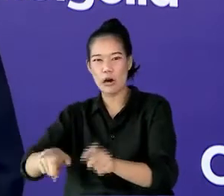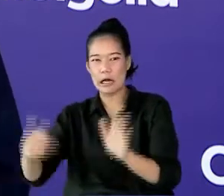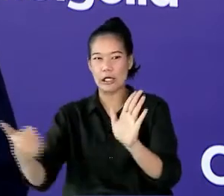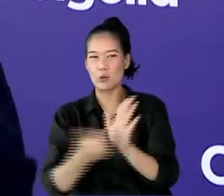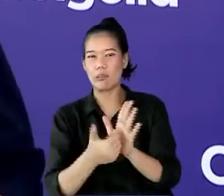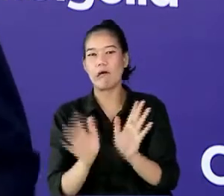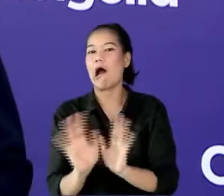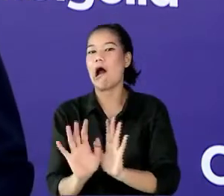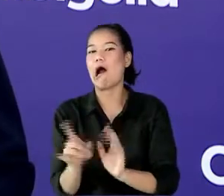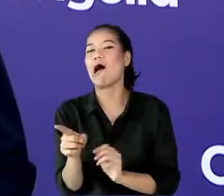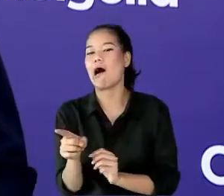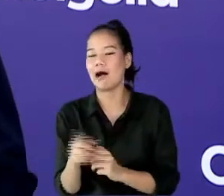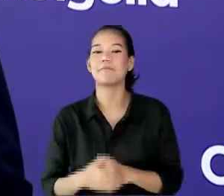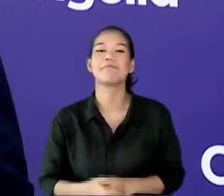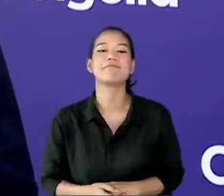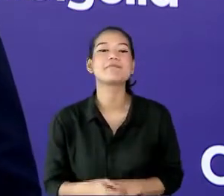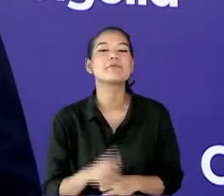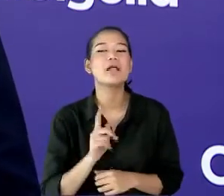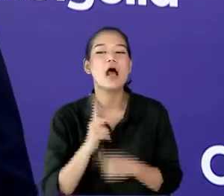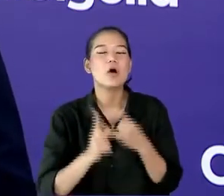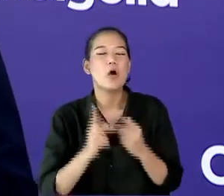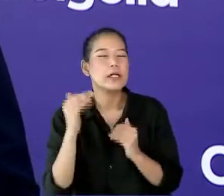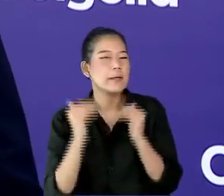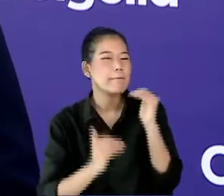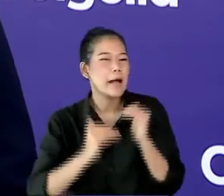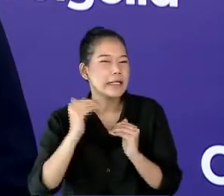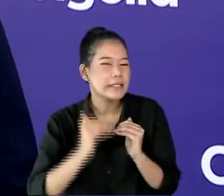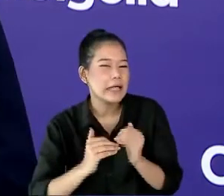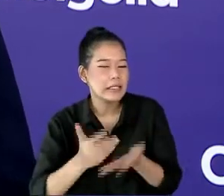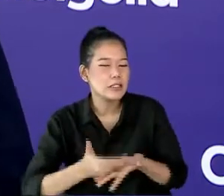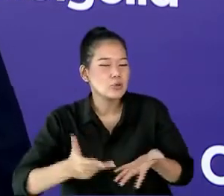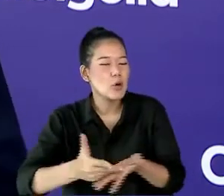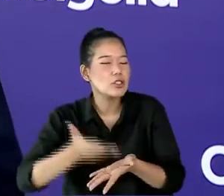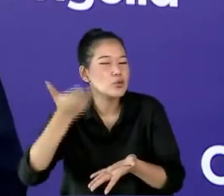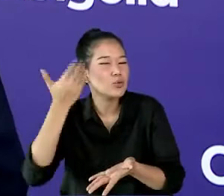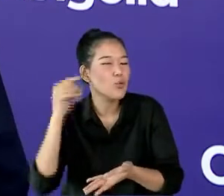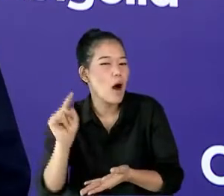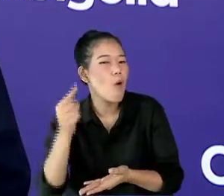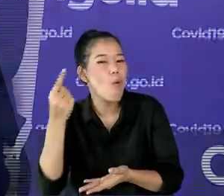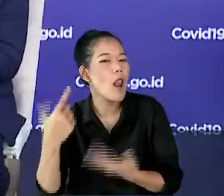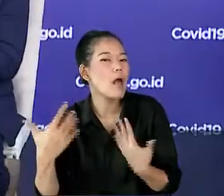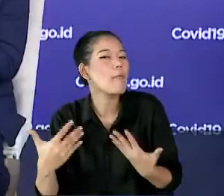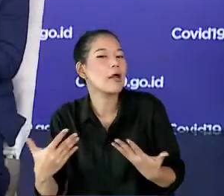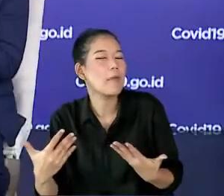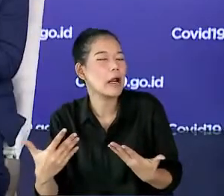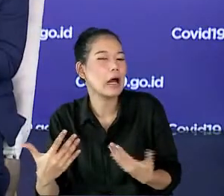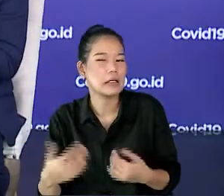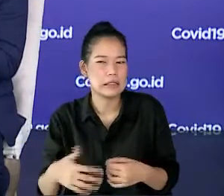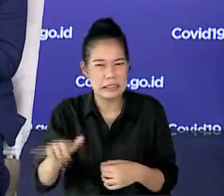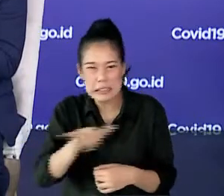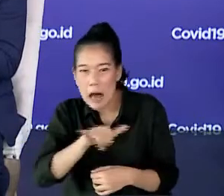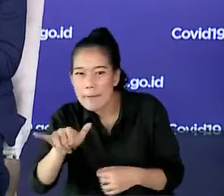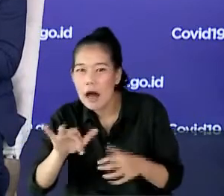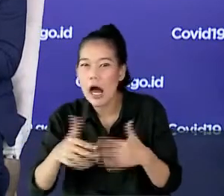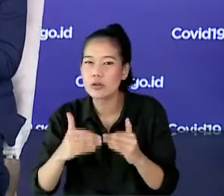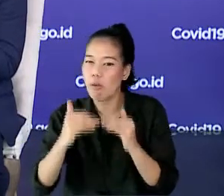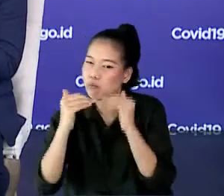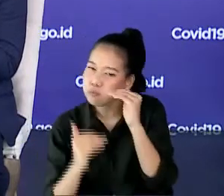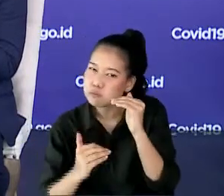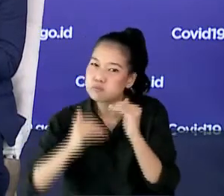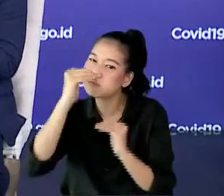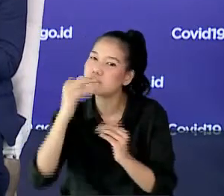melaksanakan gitu. Oke, kalau dibandingkan di awal-awal pandemi dulu, Mas Oni, ini lebih tinggi atau mirip-mirip atau justru lebih